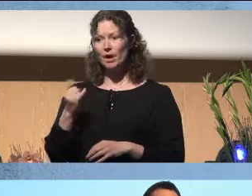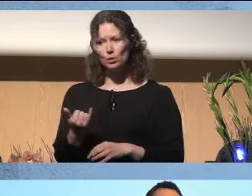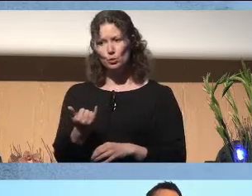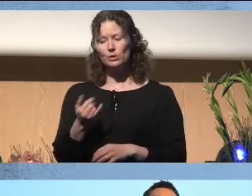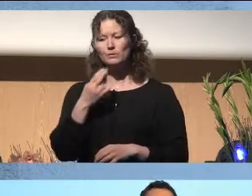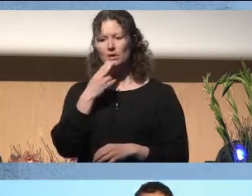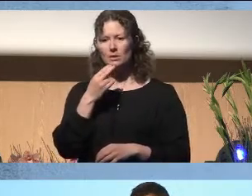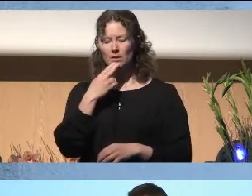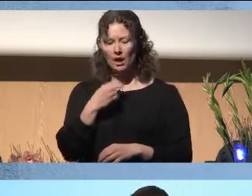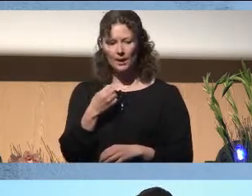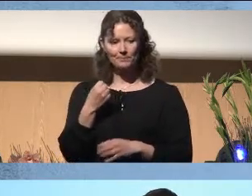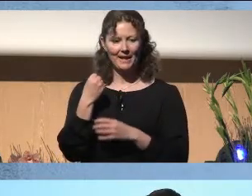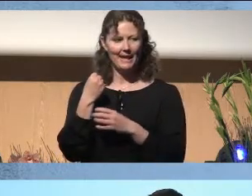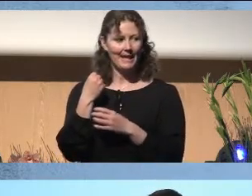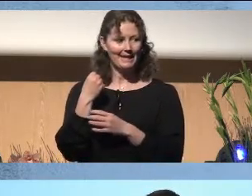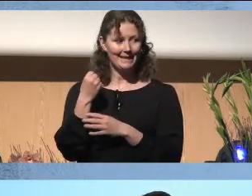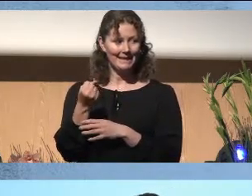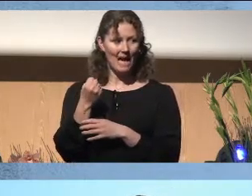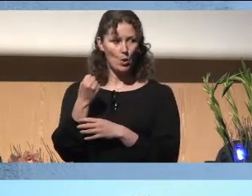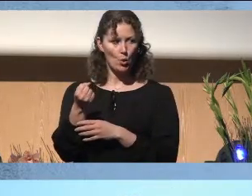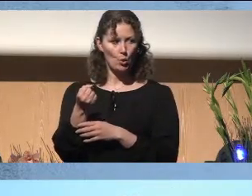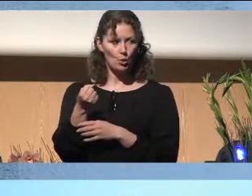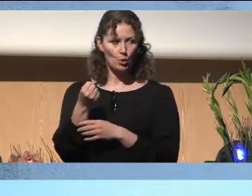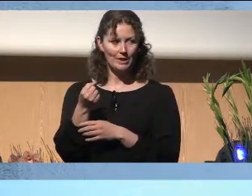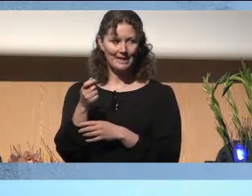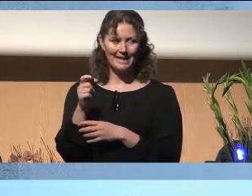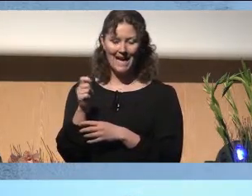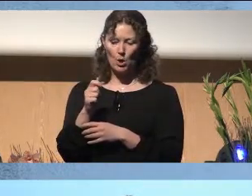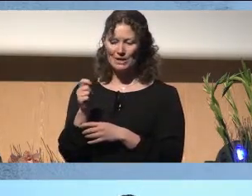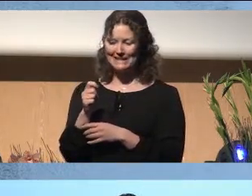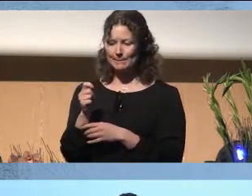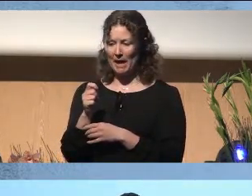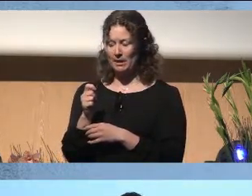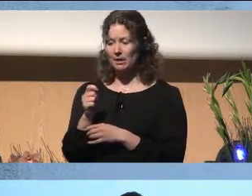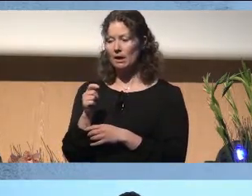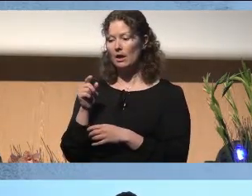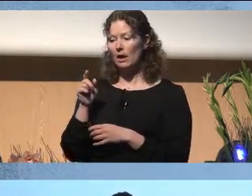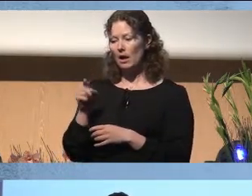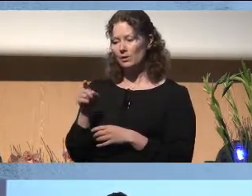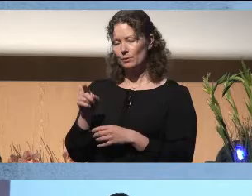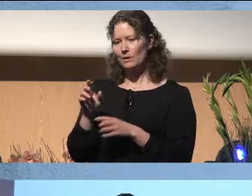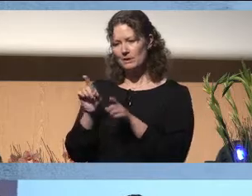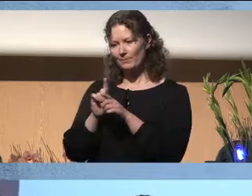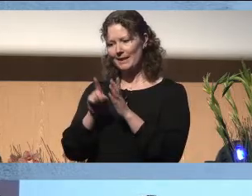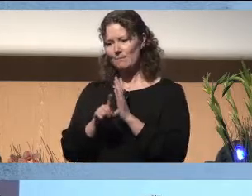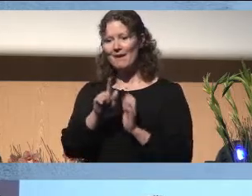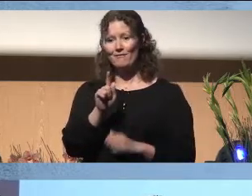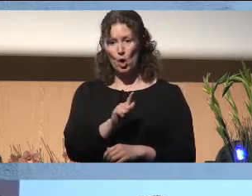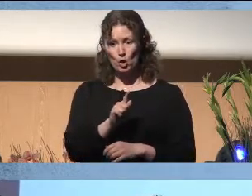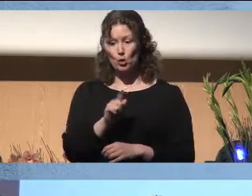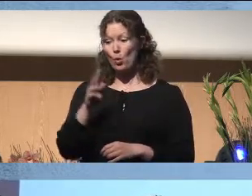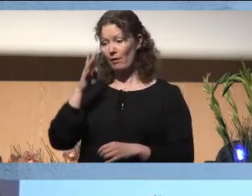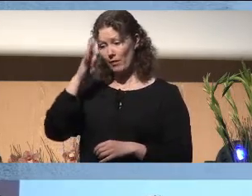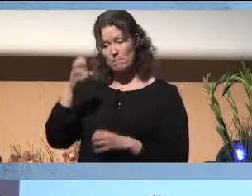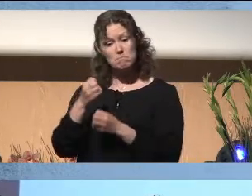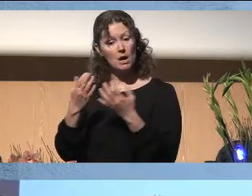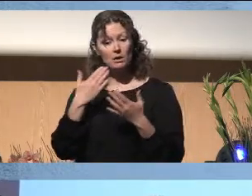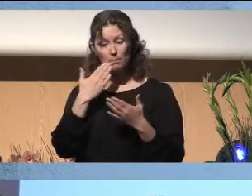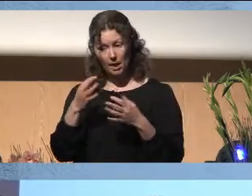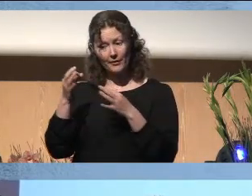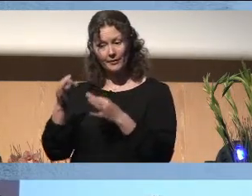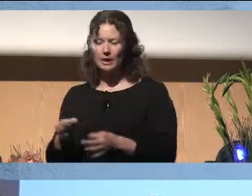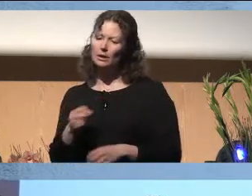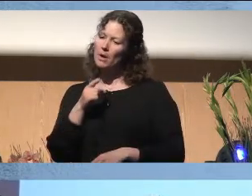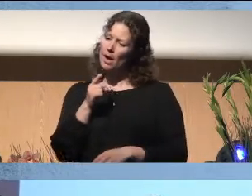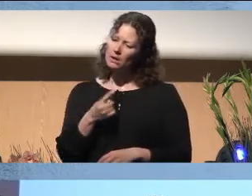kallas taylorismen. Frederick Taylor, han var samtida med Ford och de andra och han hittade på många bra saker. Men han sa